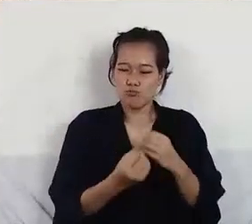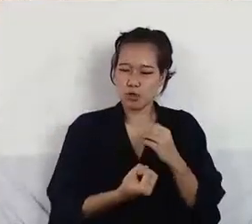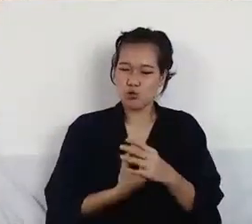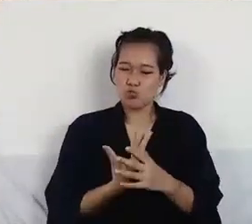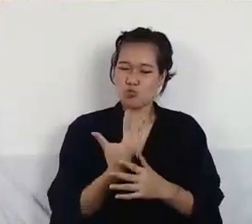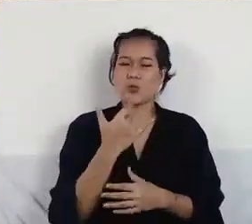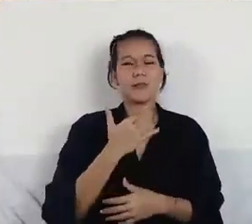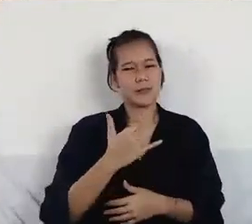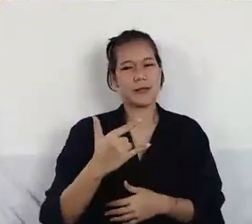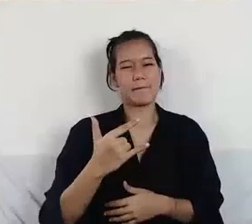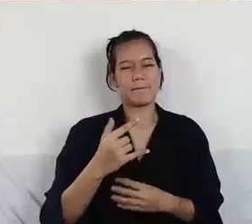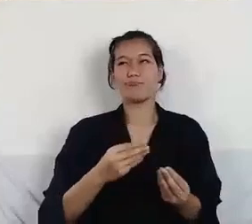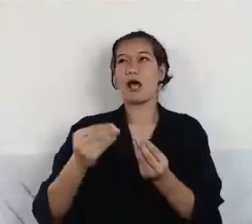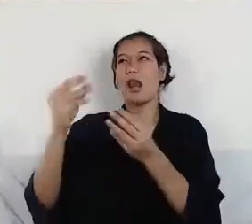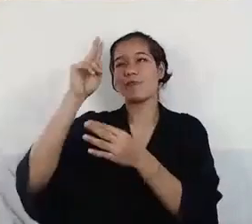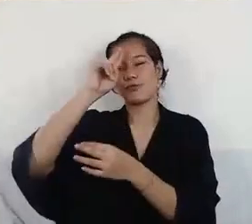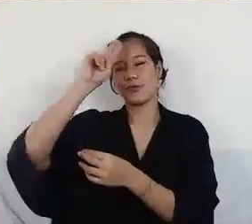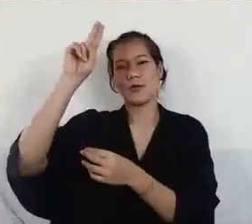dalam Tuhan.